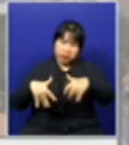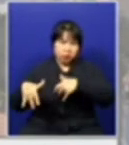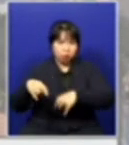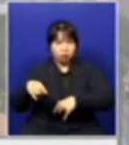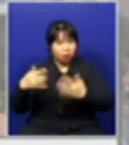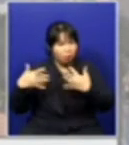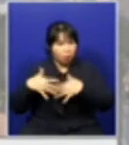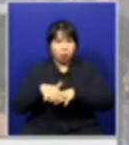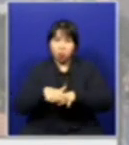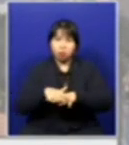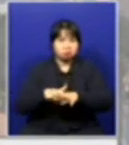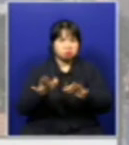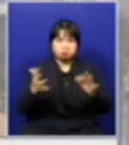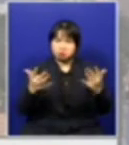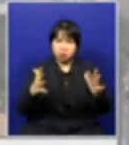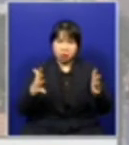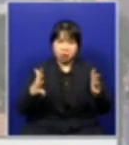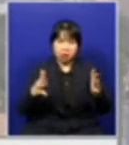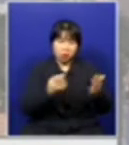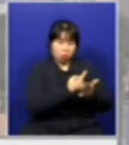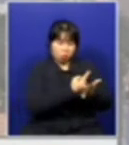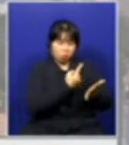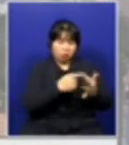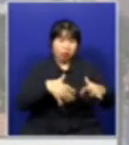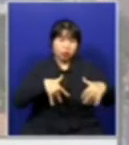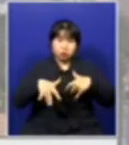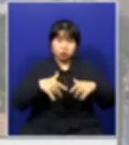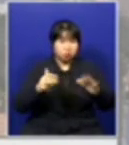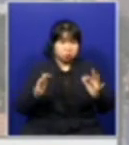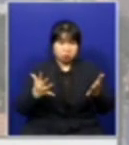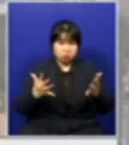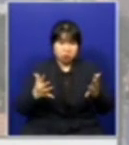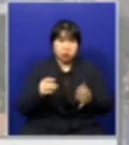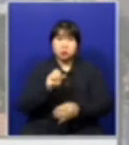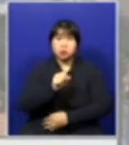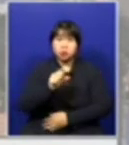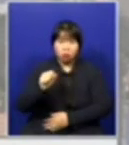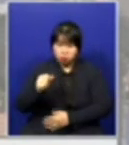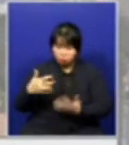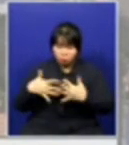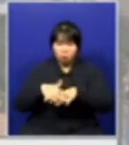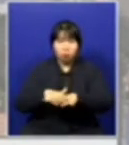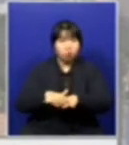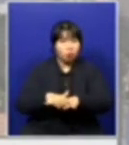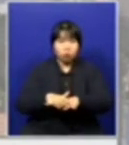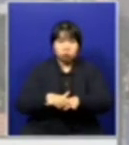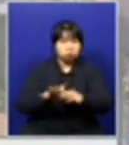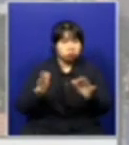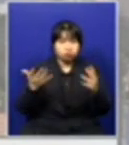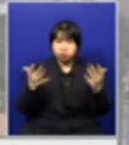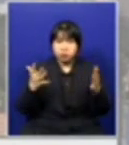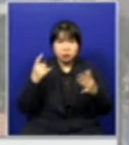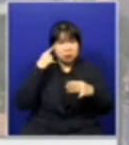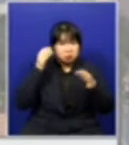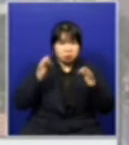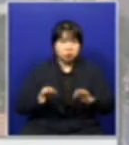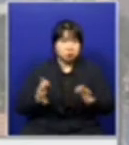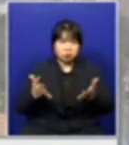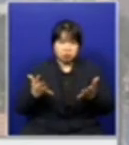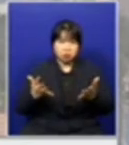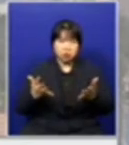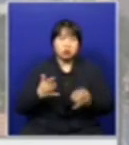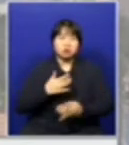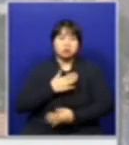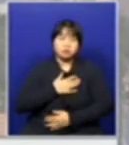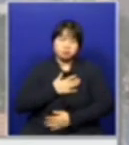าร่วมแม้แต่ตัวแทนของประชาชนคือส.ส.ก็ไม่ได้มีโอกาสเข้าไปร่วมตัดสินใจทำให้ดิฉัน